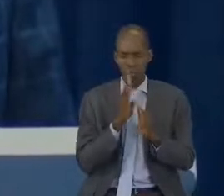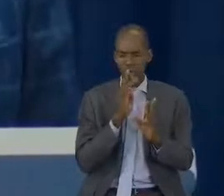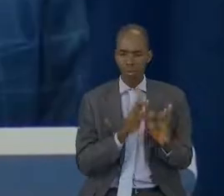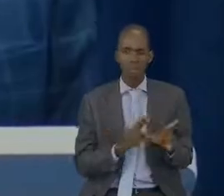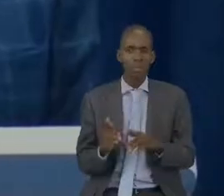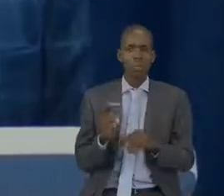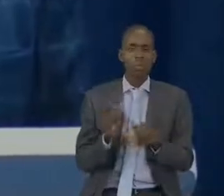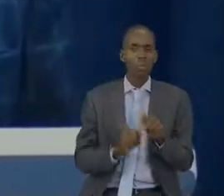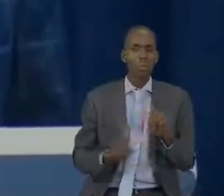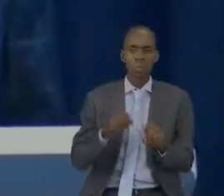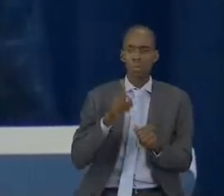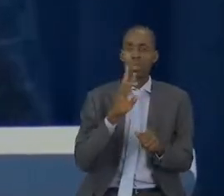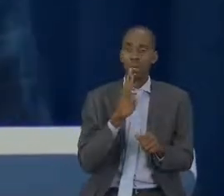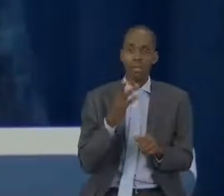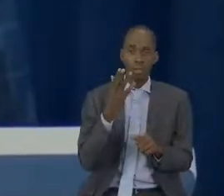préparez-vous.